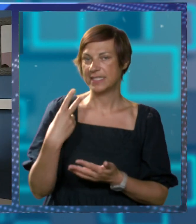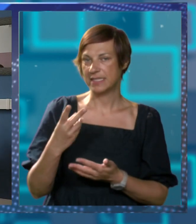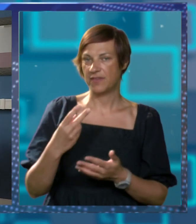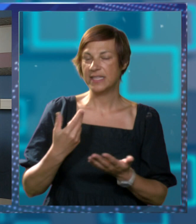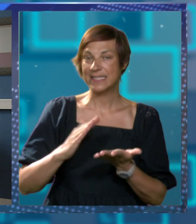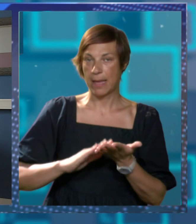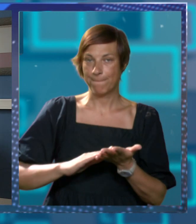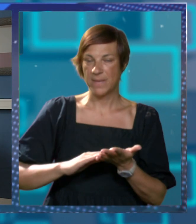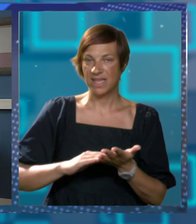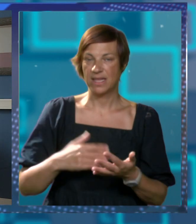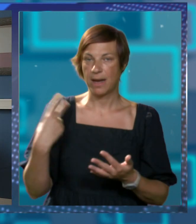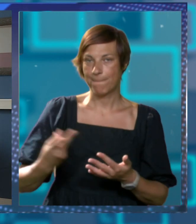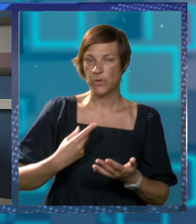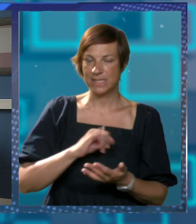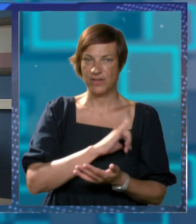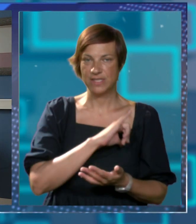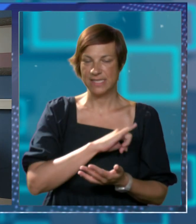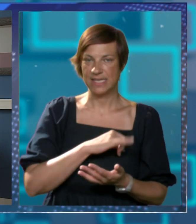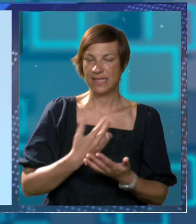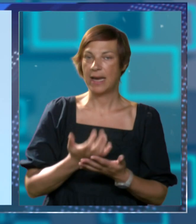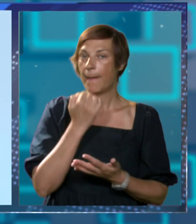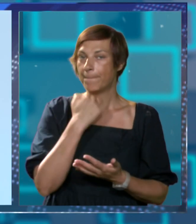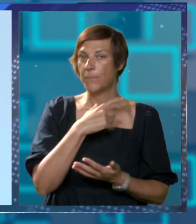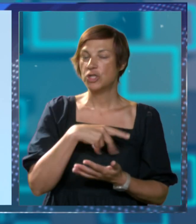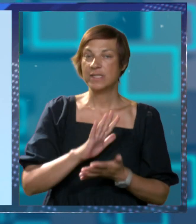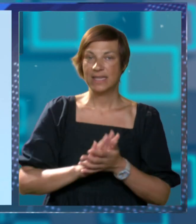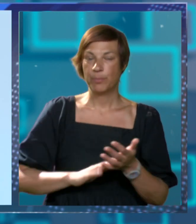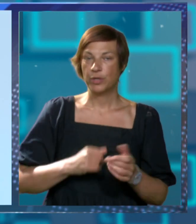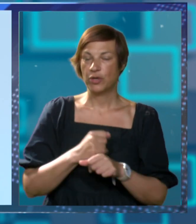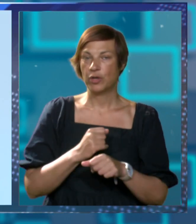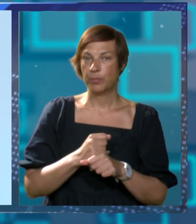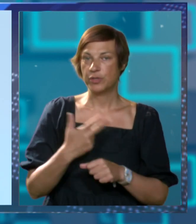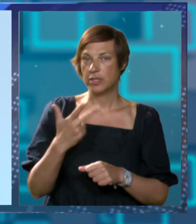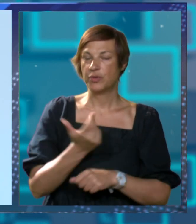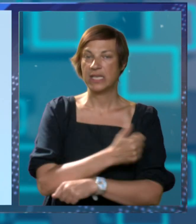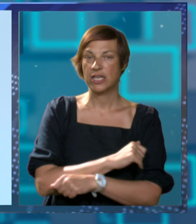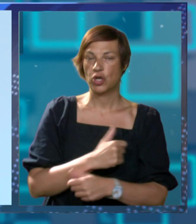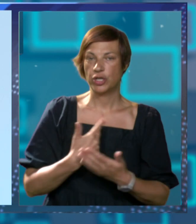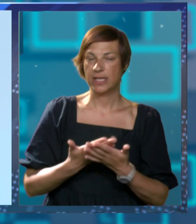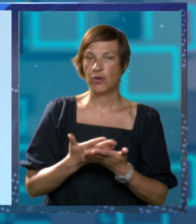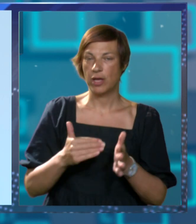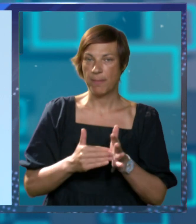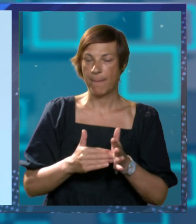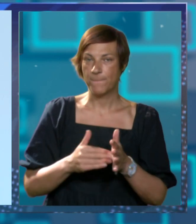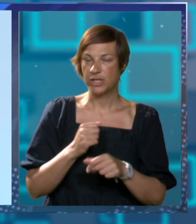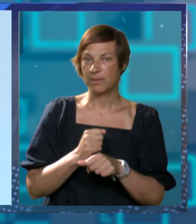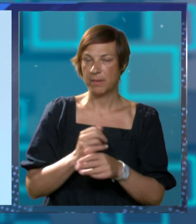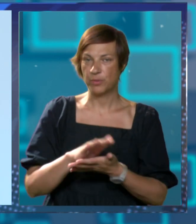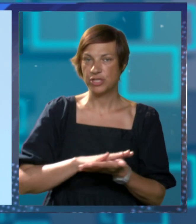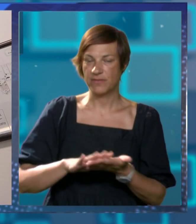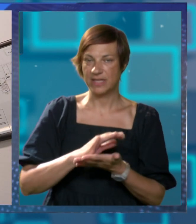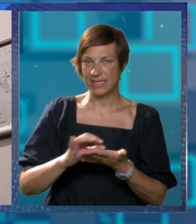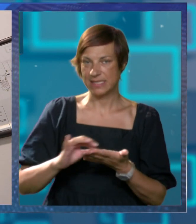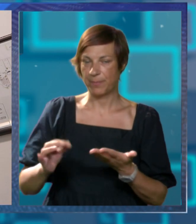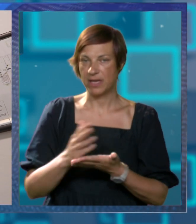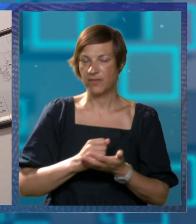20 kvadratnih metara. Pozivaju se zainteresirani poduzetnici početnici koji posluju do 3 godine, a kojima je potreban poslovni prostor da